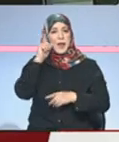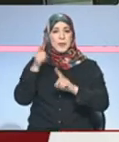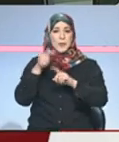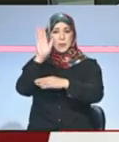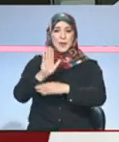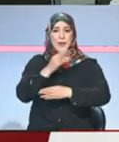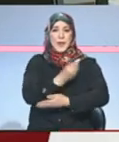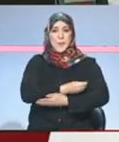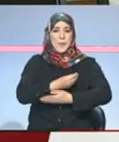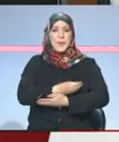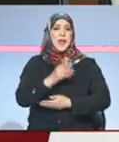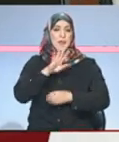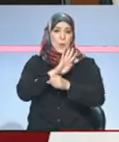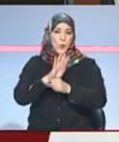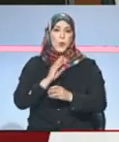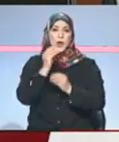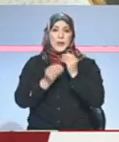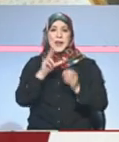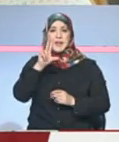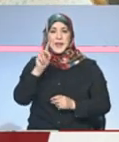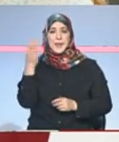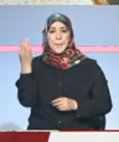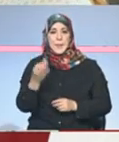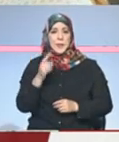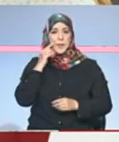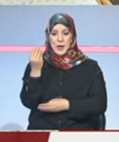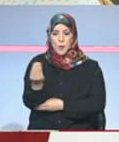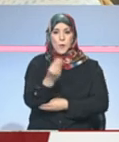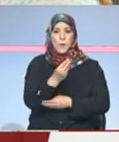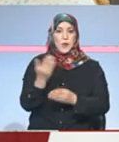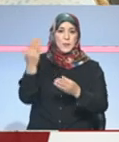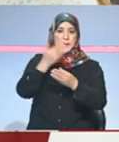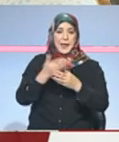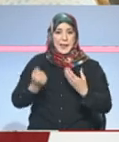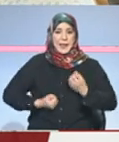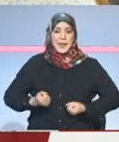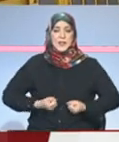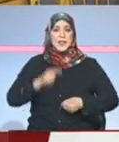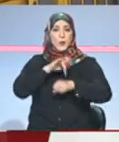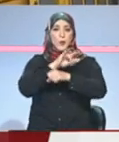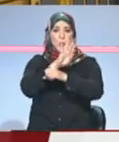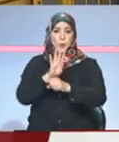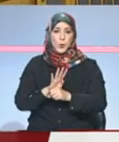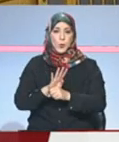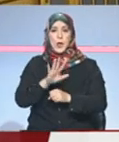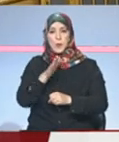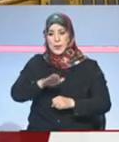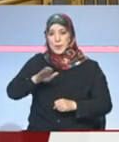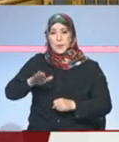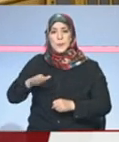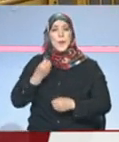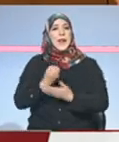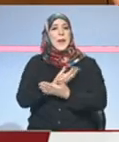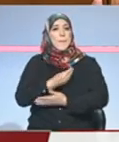من العدوى، خاصة وأن 30% من الأطفال الوافدين على القسم من المصابين بكوفيد 19 هم من